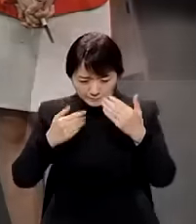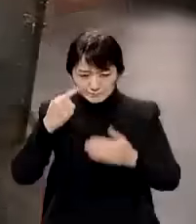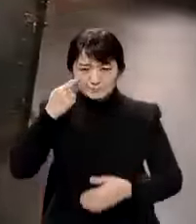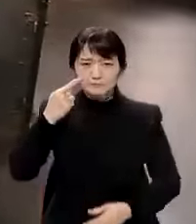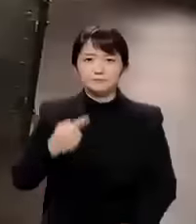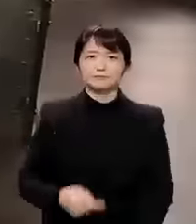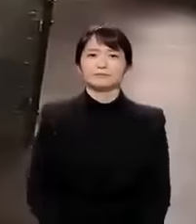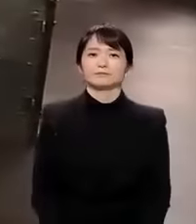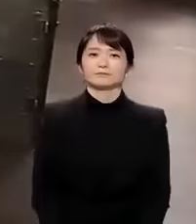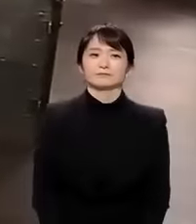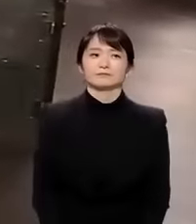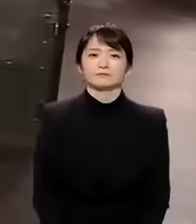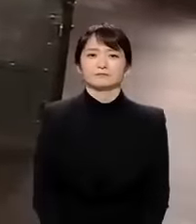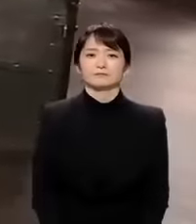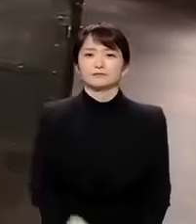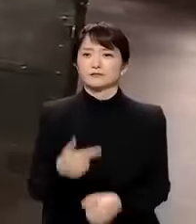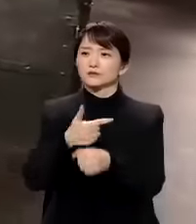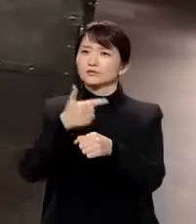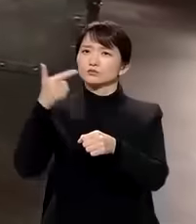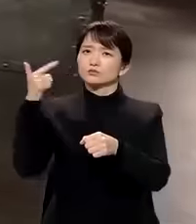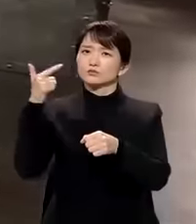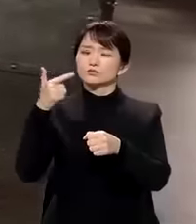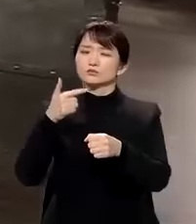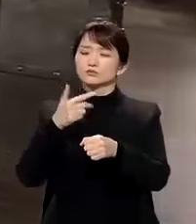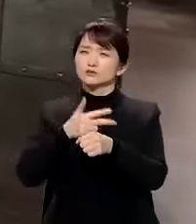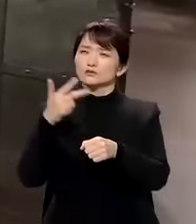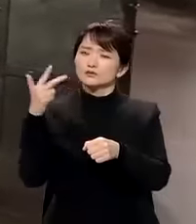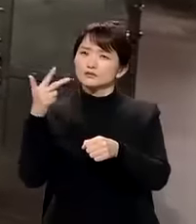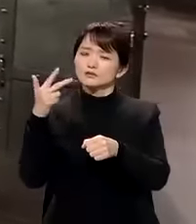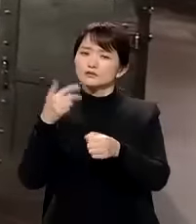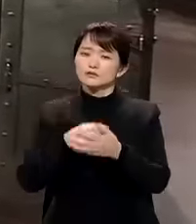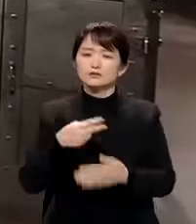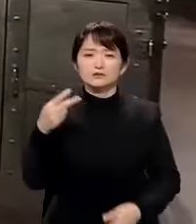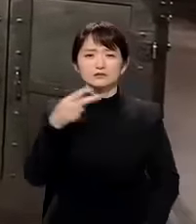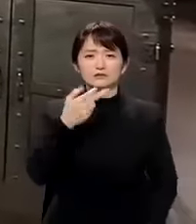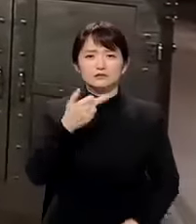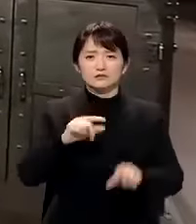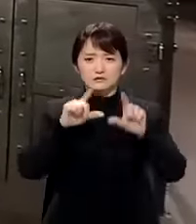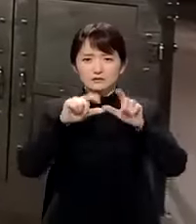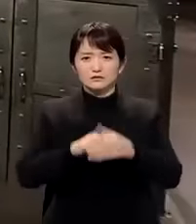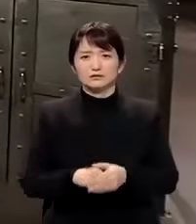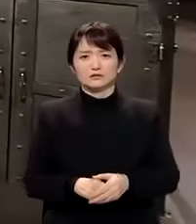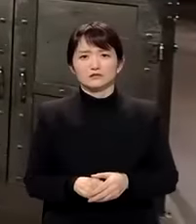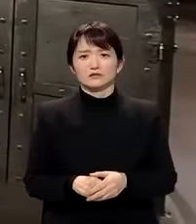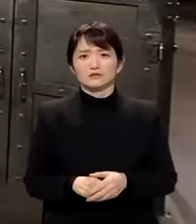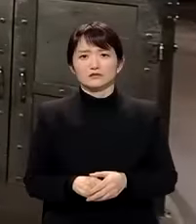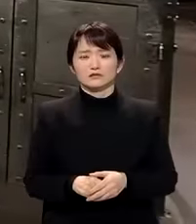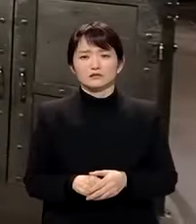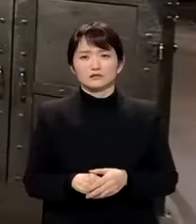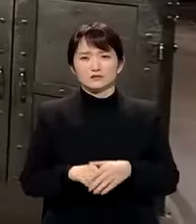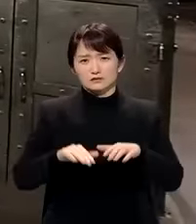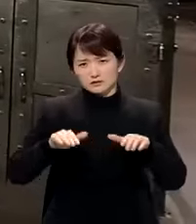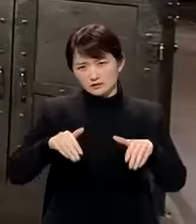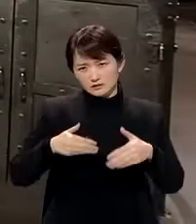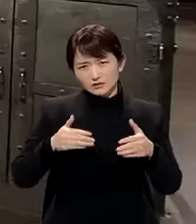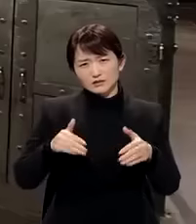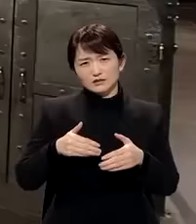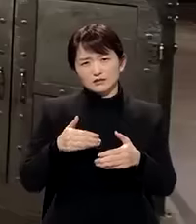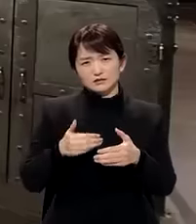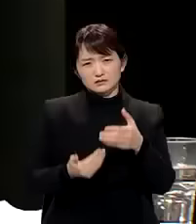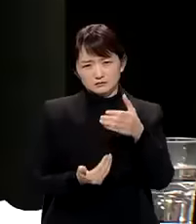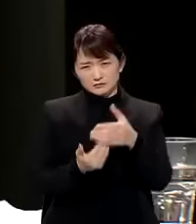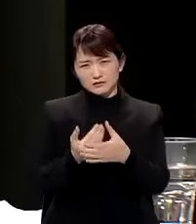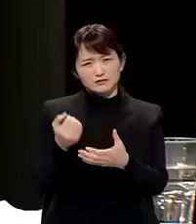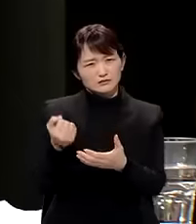봅니다 자 6년 전 아 7년전 2017년 초 가을에 있었던 안타까운 사건입니다